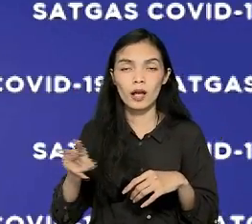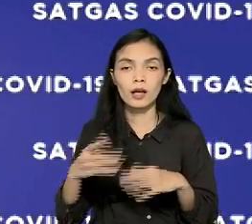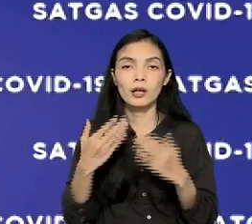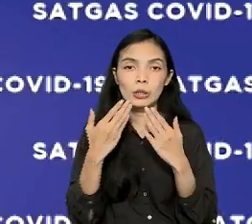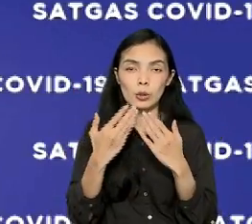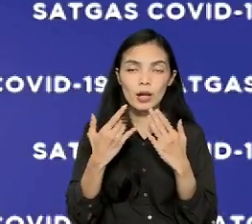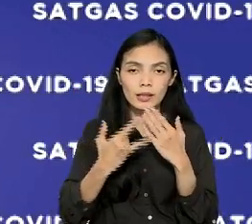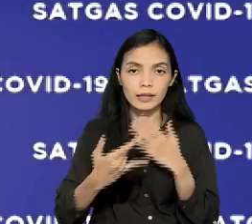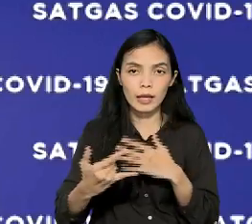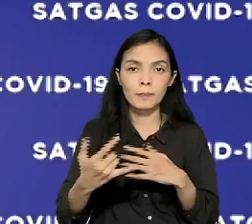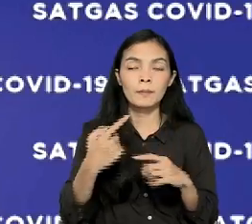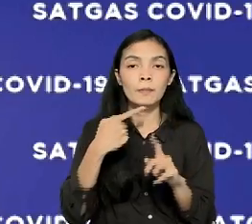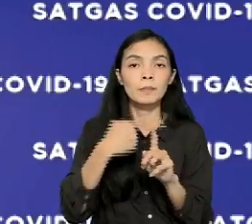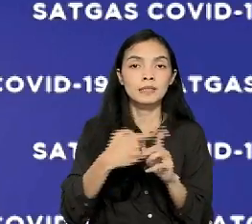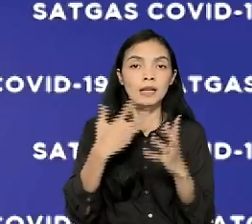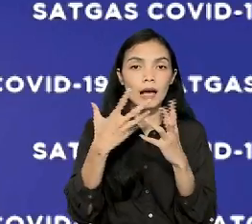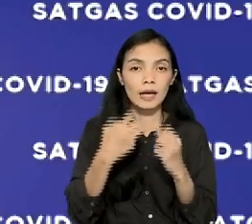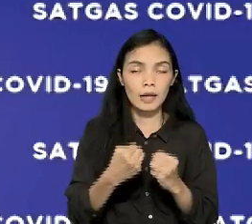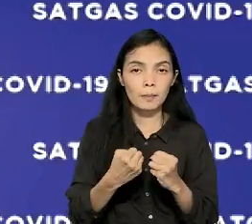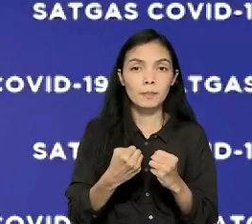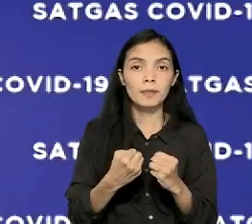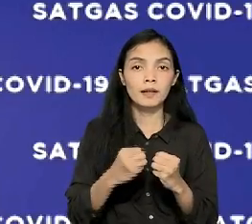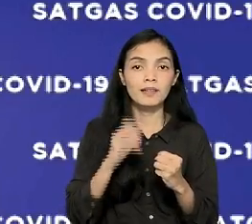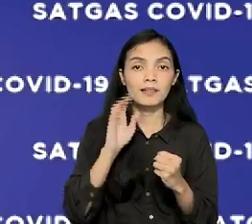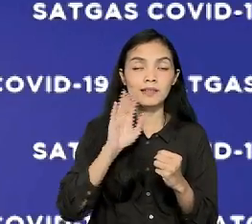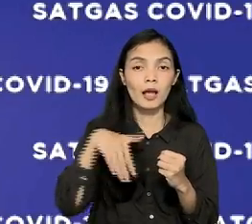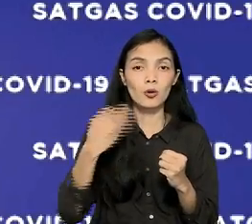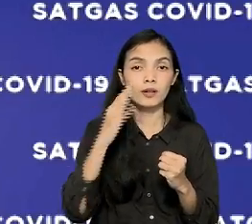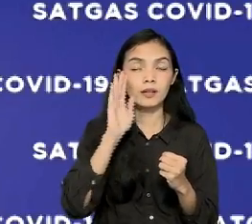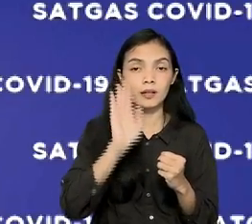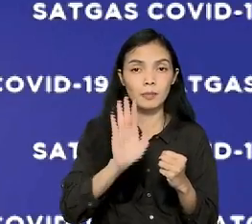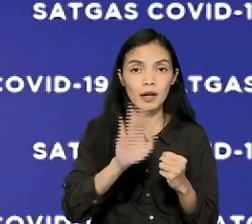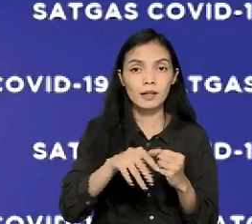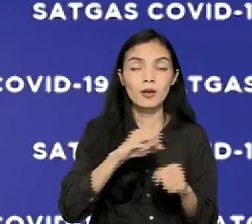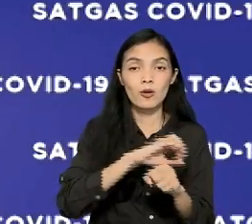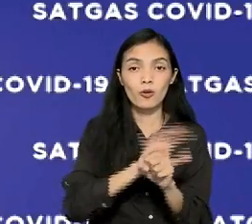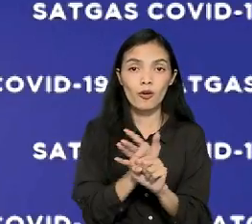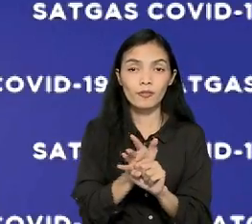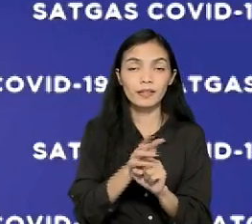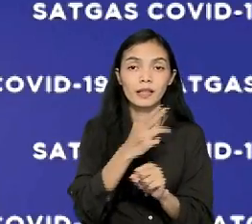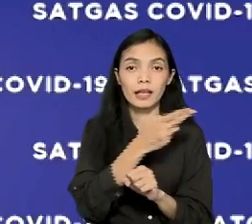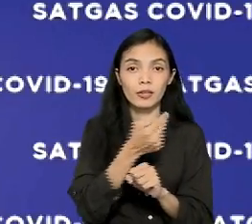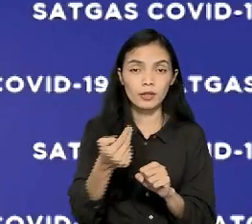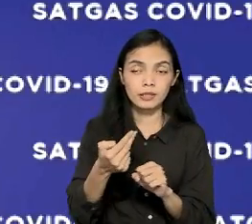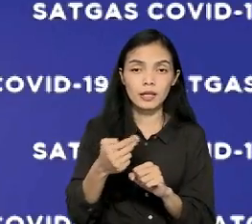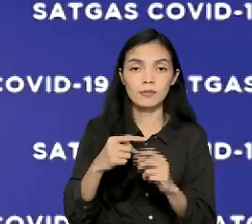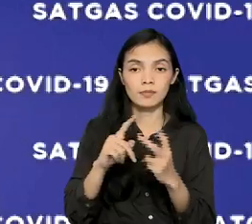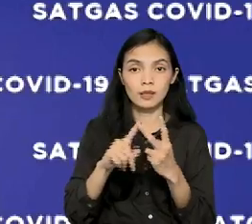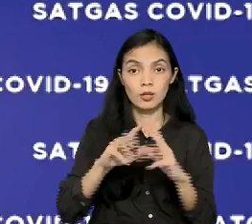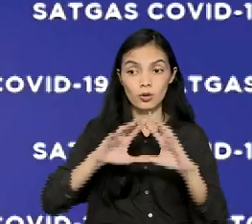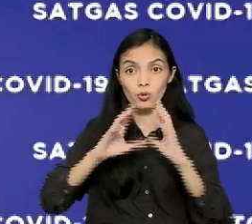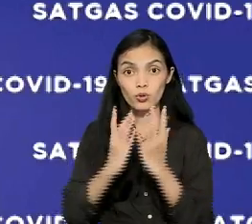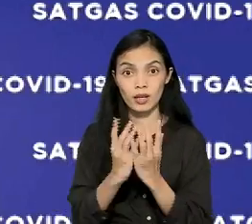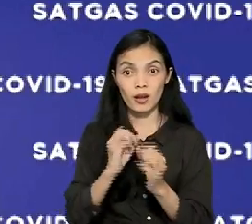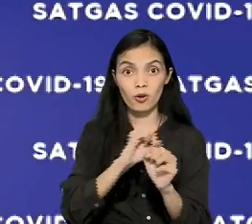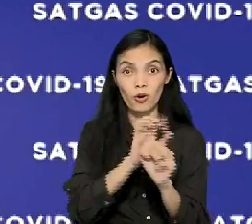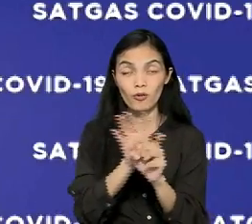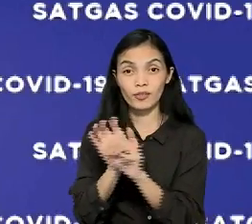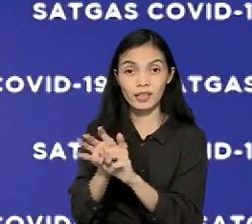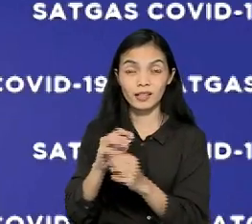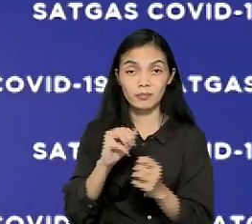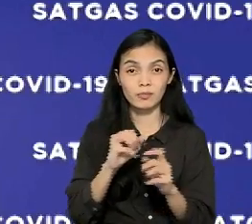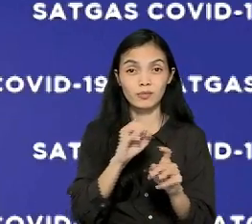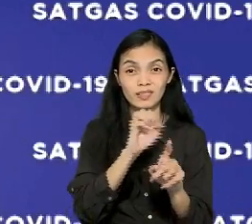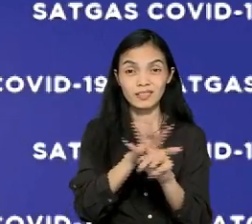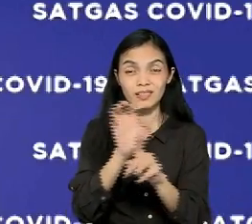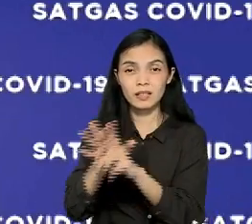dengan doa dan harapan bahwa di tahun mendatang kasus COVID-19 di Indonesia dan dunia dapat semakin